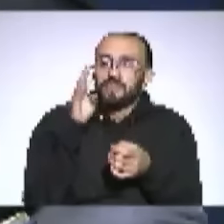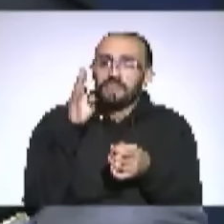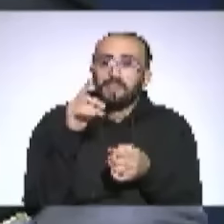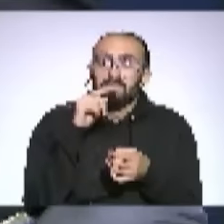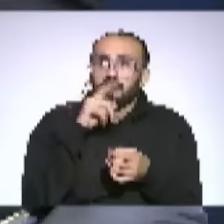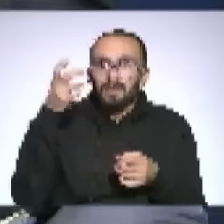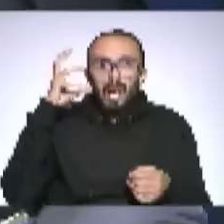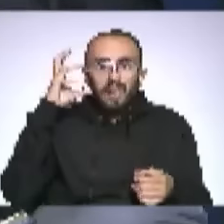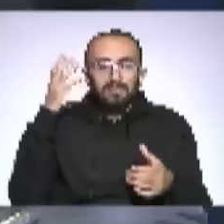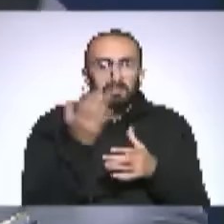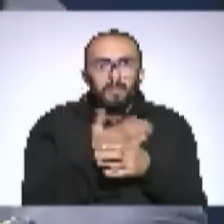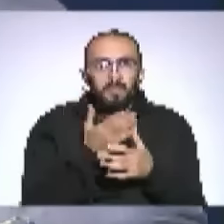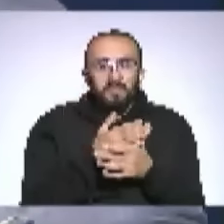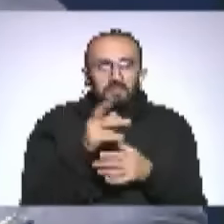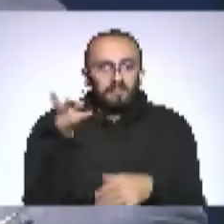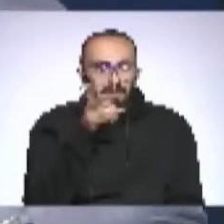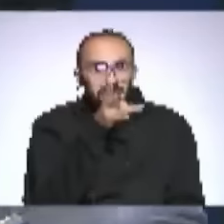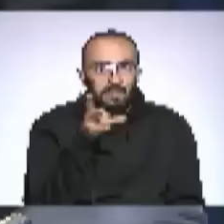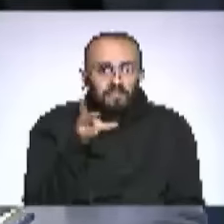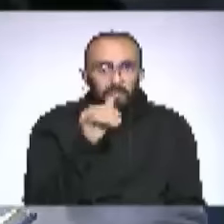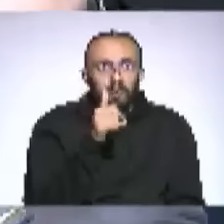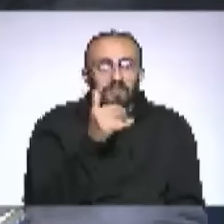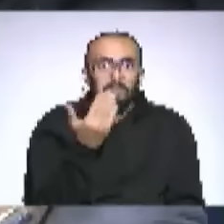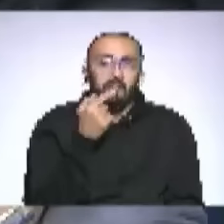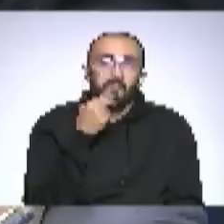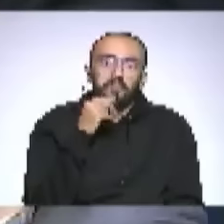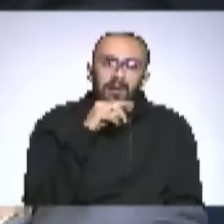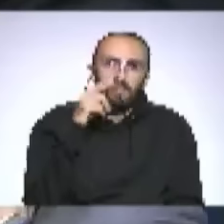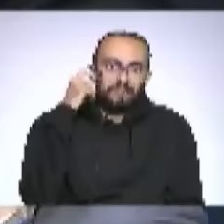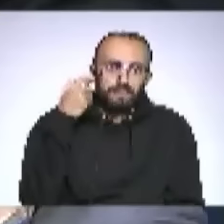هتتجنن ان هو على علاقه بيها وبيخطرلي